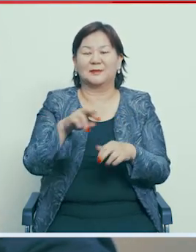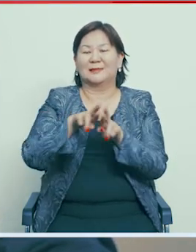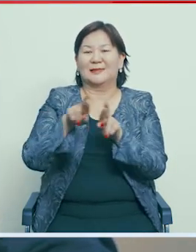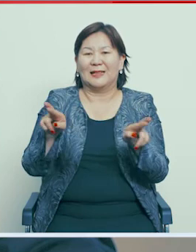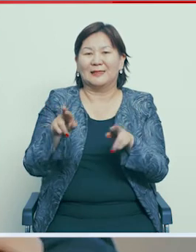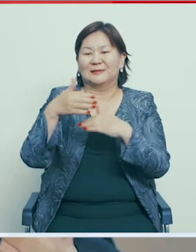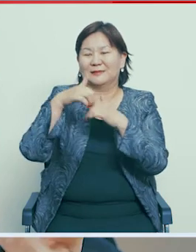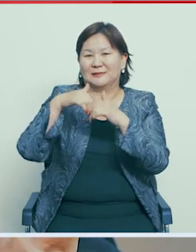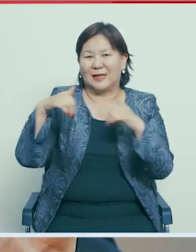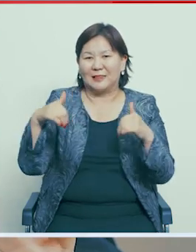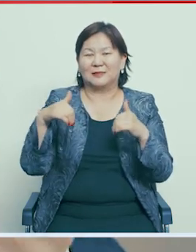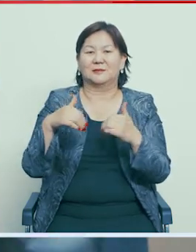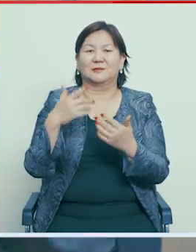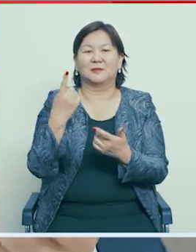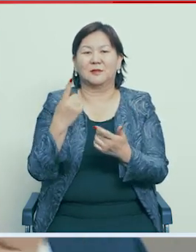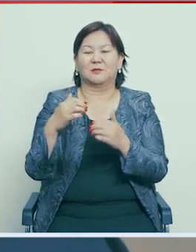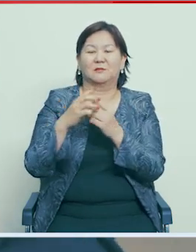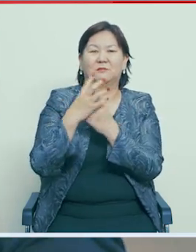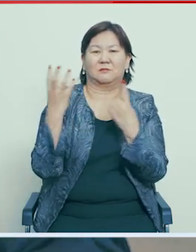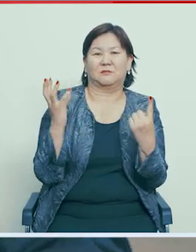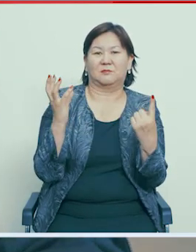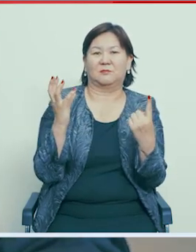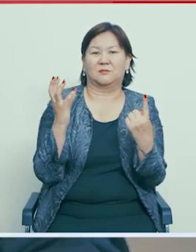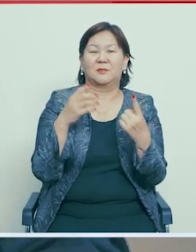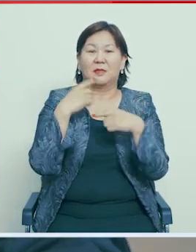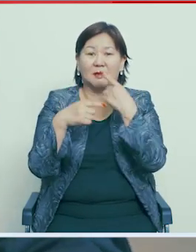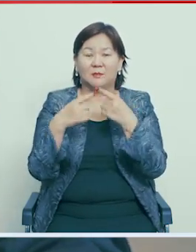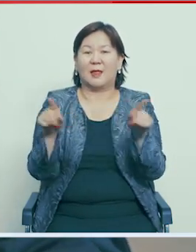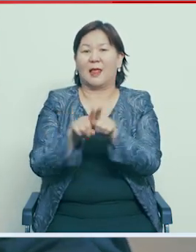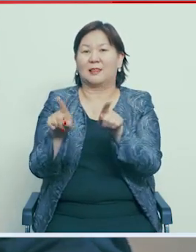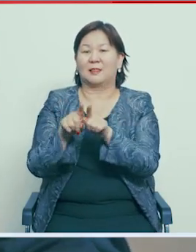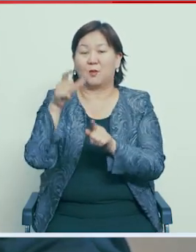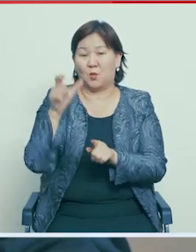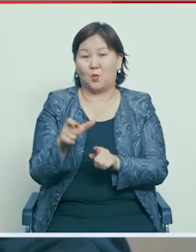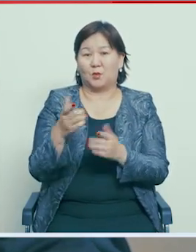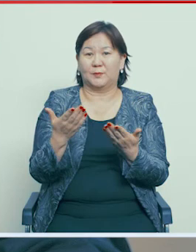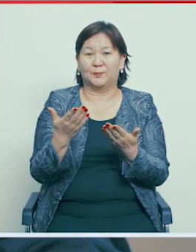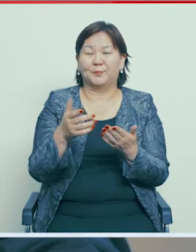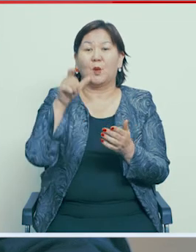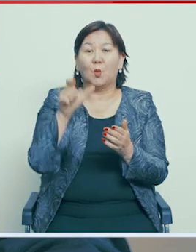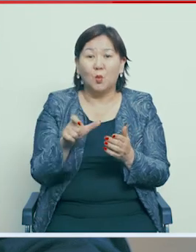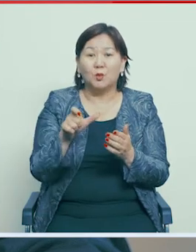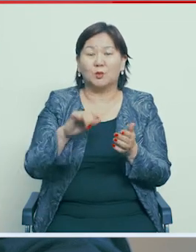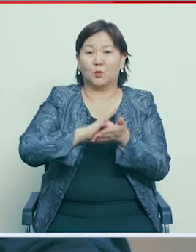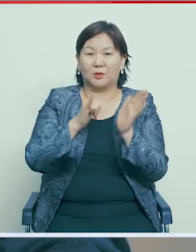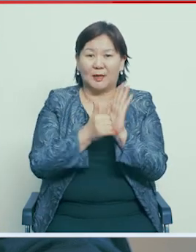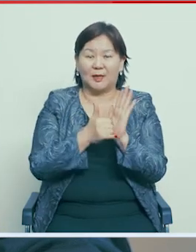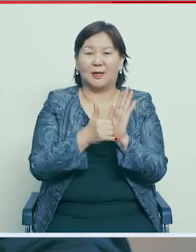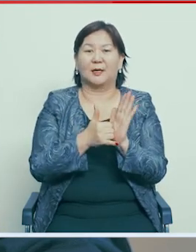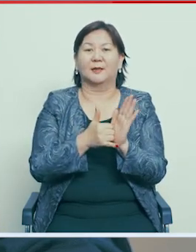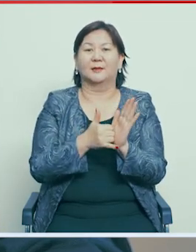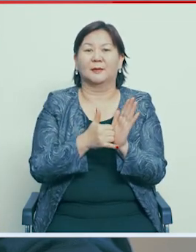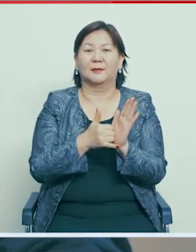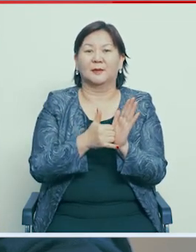ялгаж салгаж одоо энгийн хүнээс ингэж ялгаатай байдлаар нэрлэдэг боловч адилхан л бүгдээр хүн. Яг хүн гэдэг утгаараа